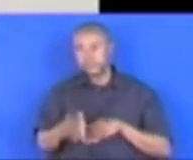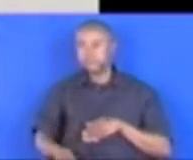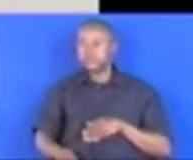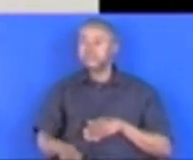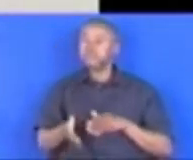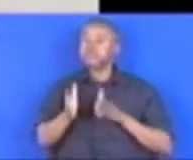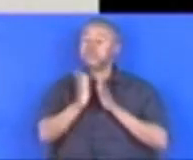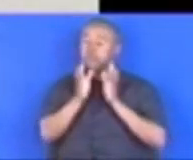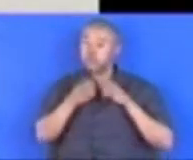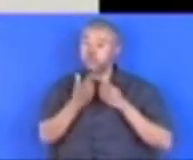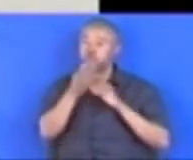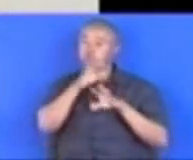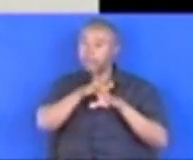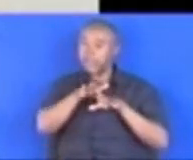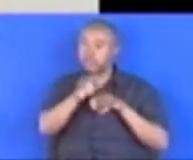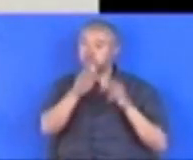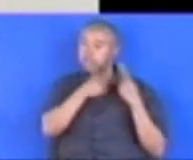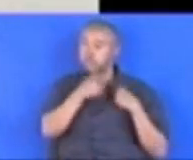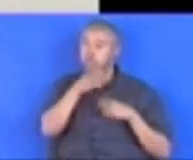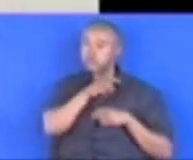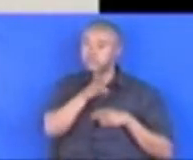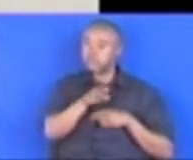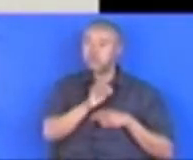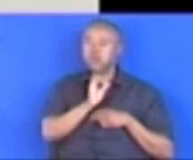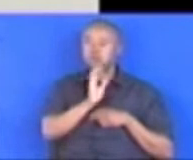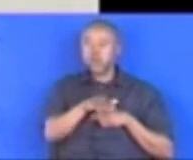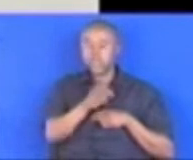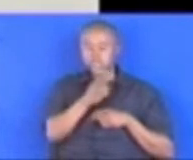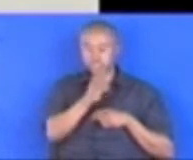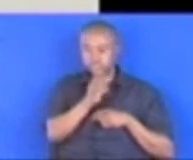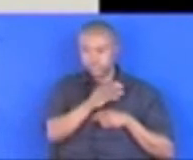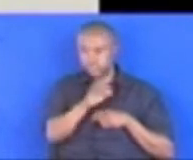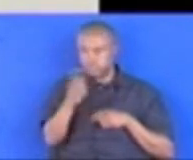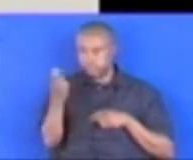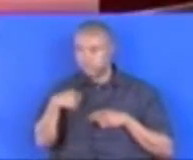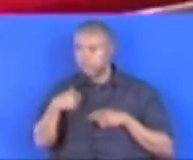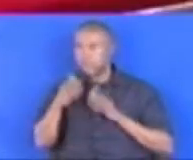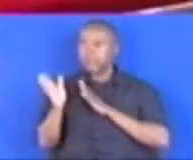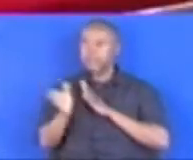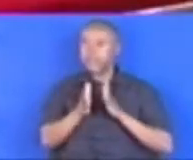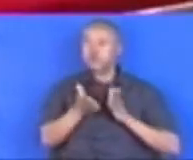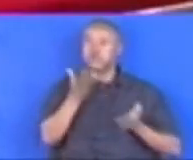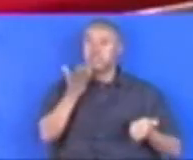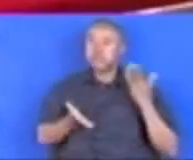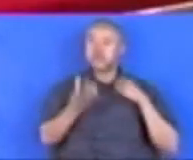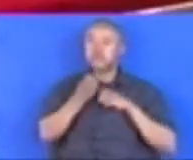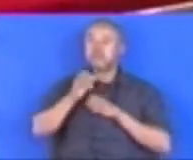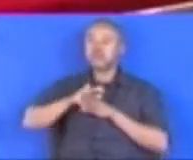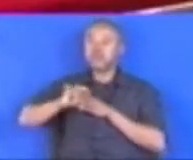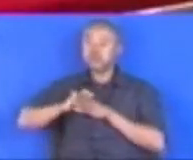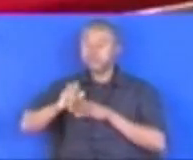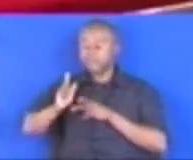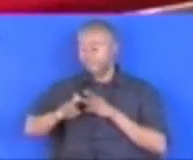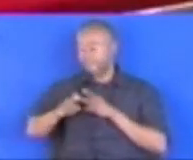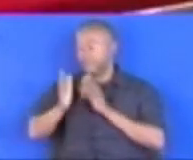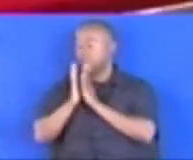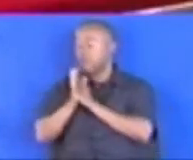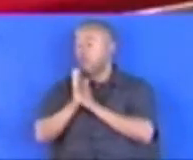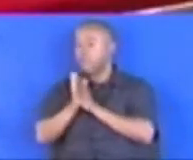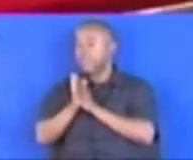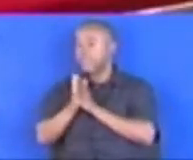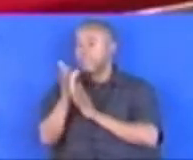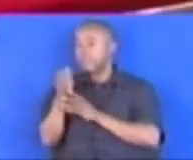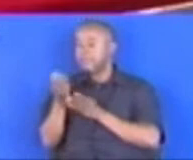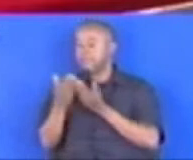ya utekelezaji wa majukumu ya wizara kwa mwaka 2020-2021, mpango na makadirio ya mapato na matumizi, pamoja na maombi ya fedha